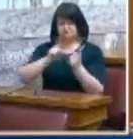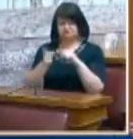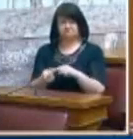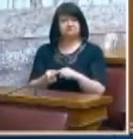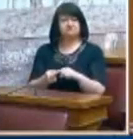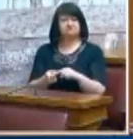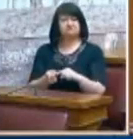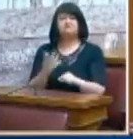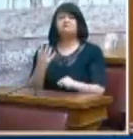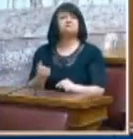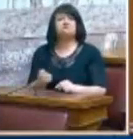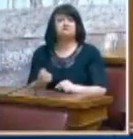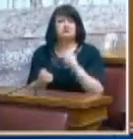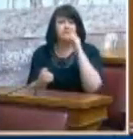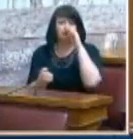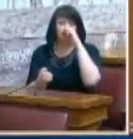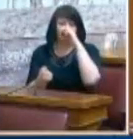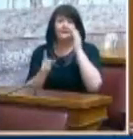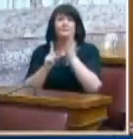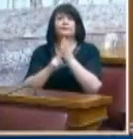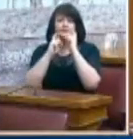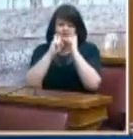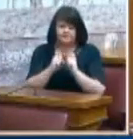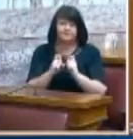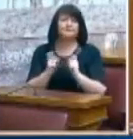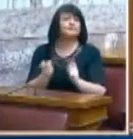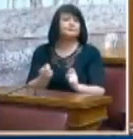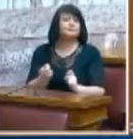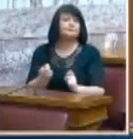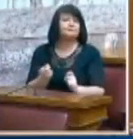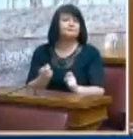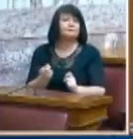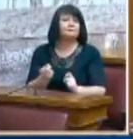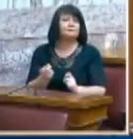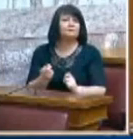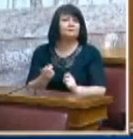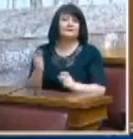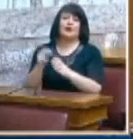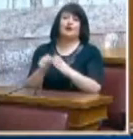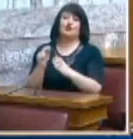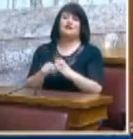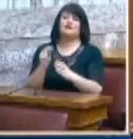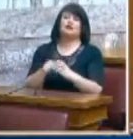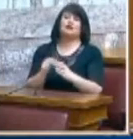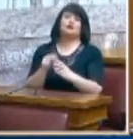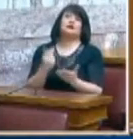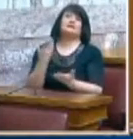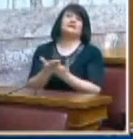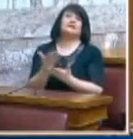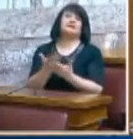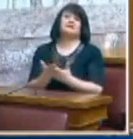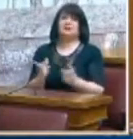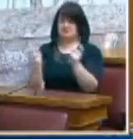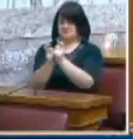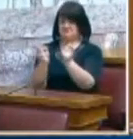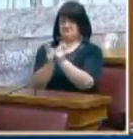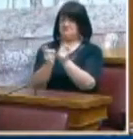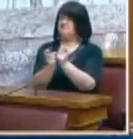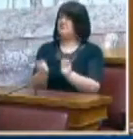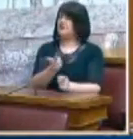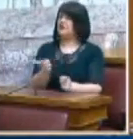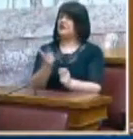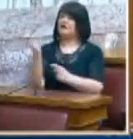τι έχουμε, πρέπει οπωσδήποτε να πάμε στις εκλογές. Και τσακώνεστε, νομίζω σας κατηγορήσαν